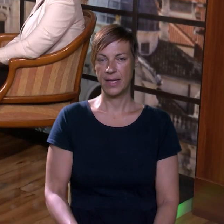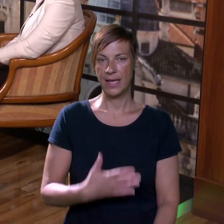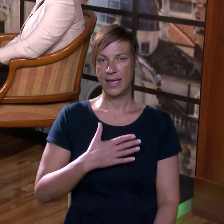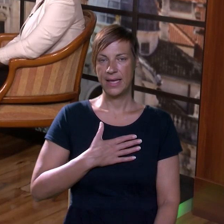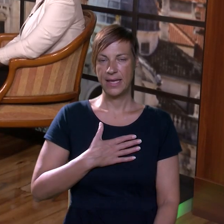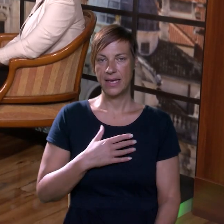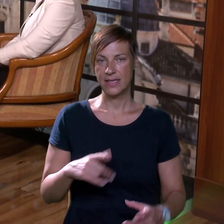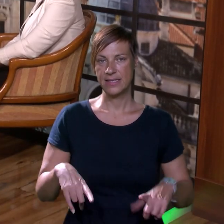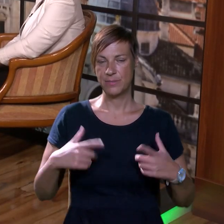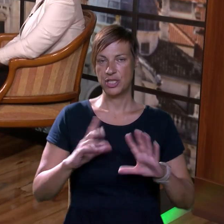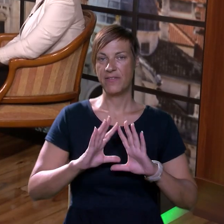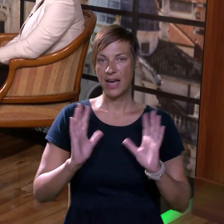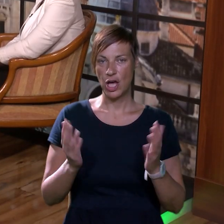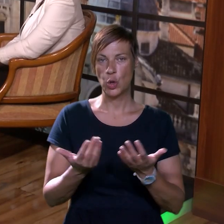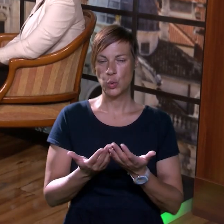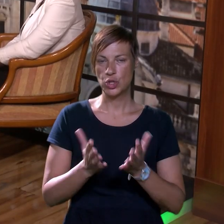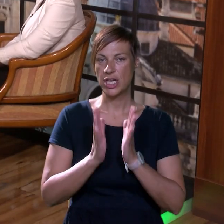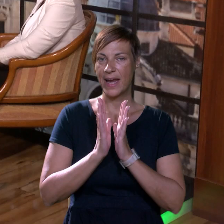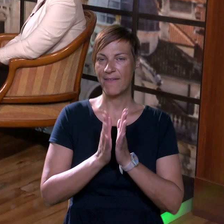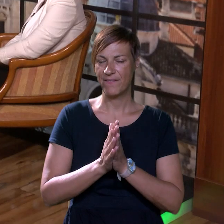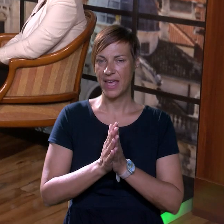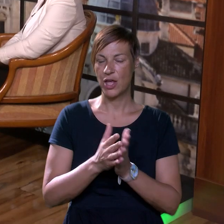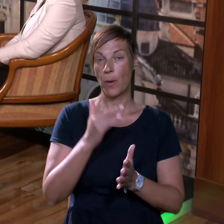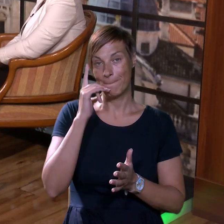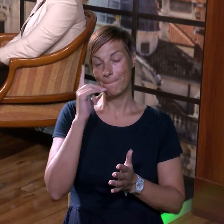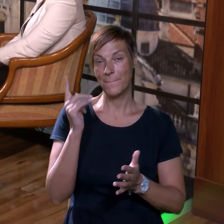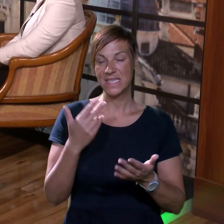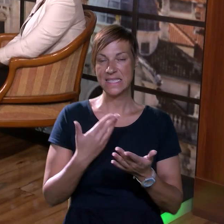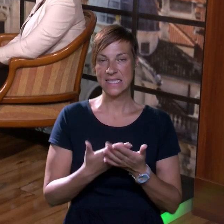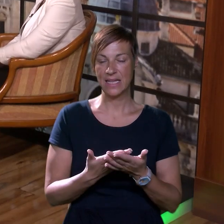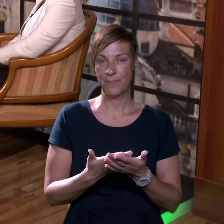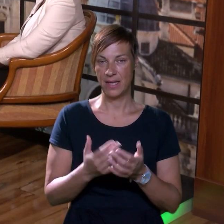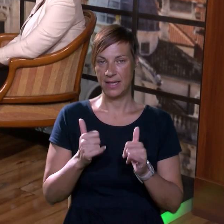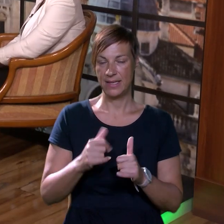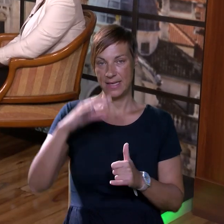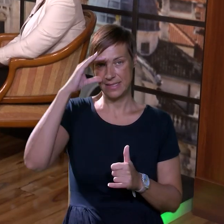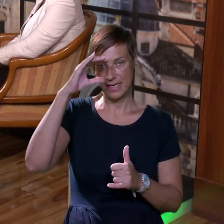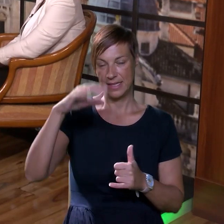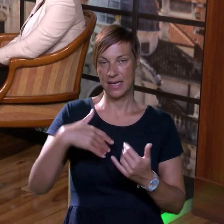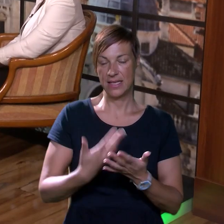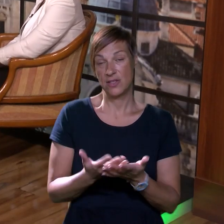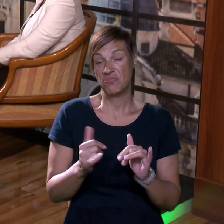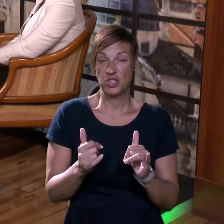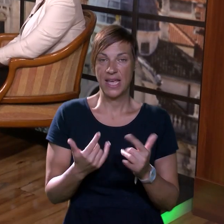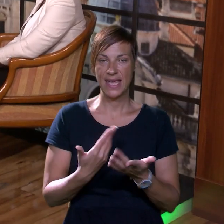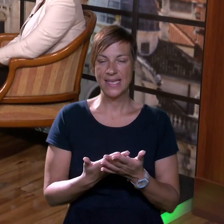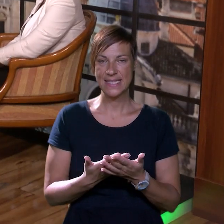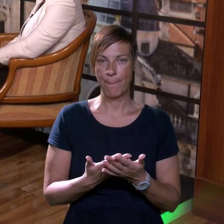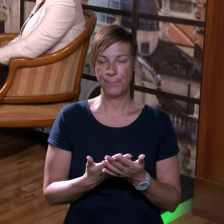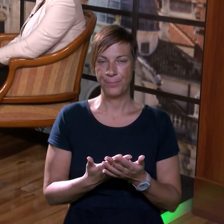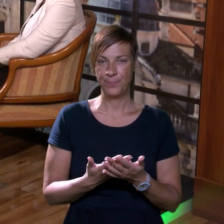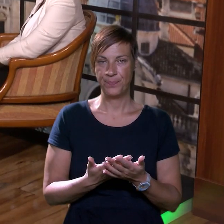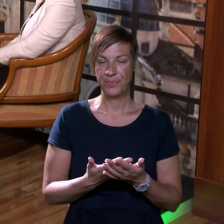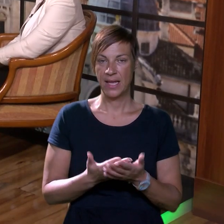ja sam živjela okružena vjerom i mislim da sad gledajući možda čak i jesam.